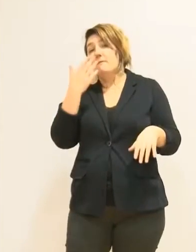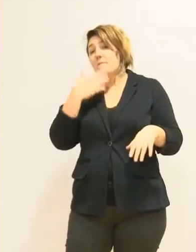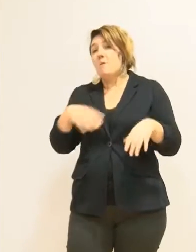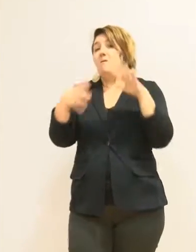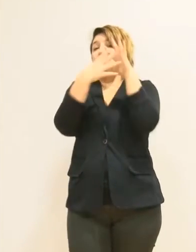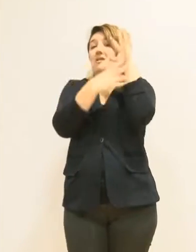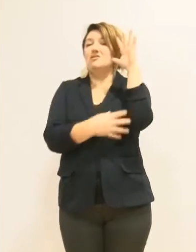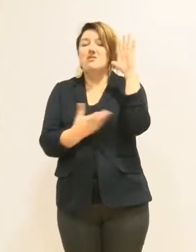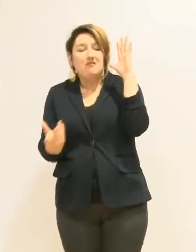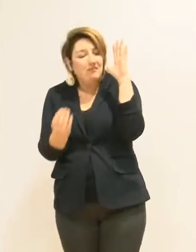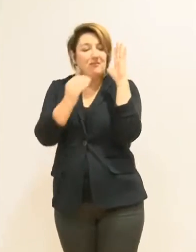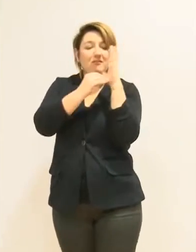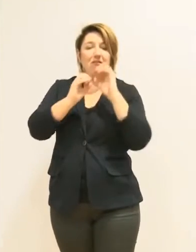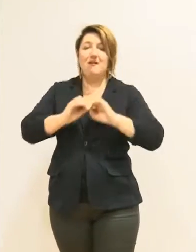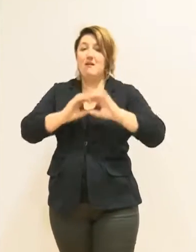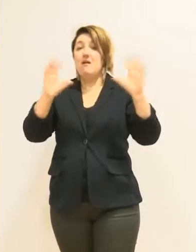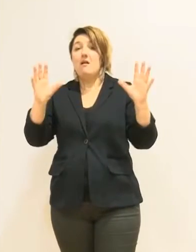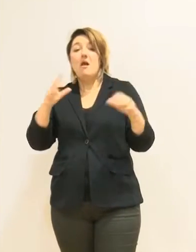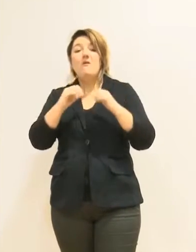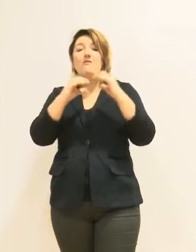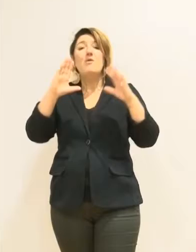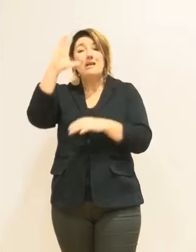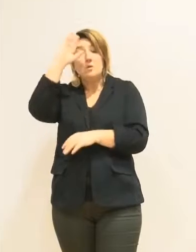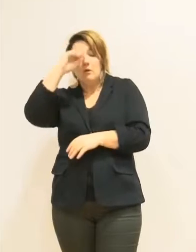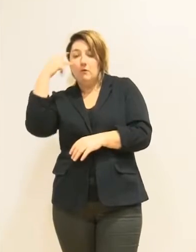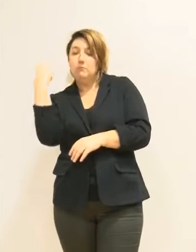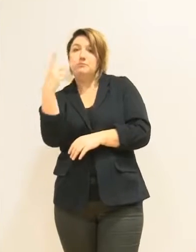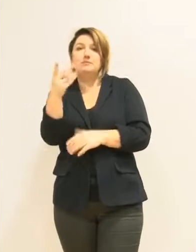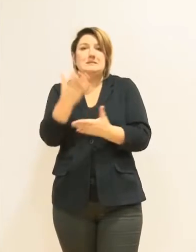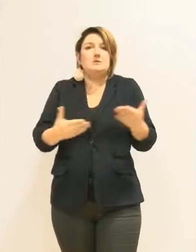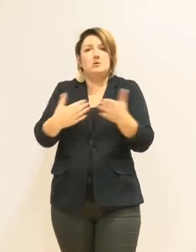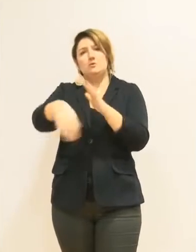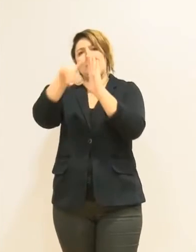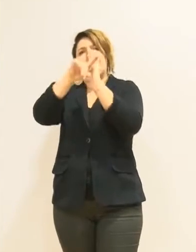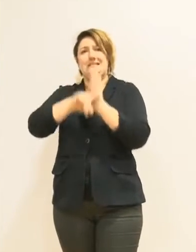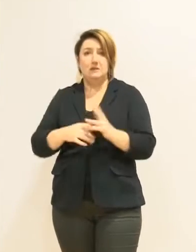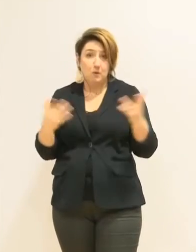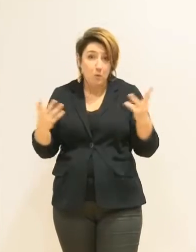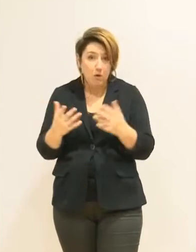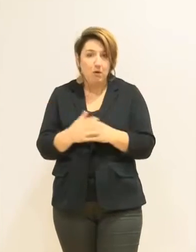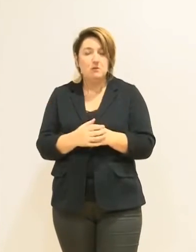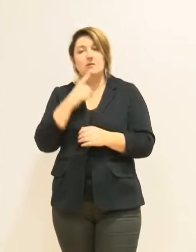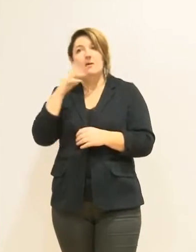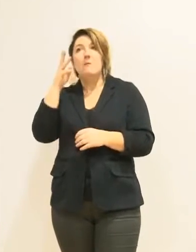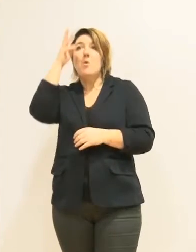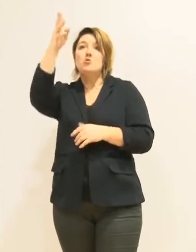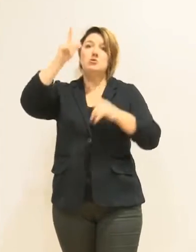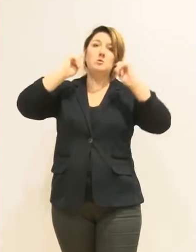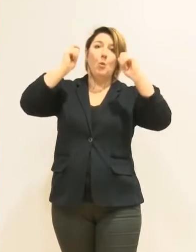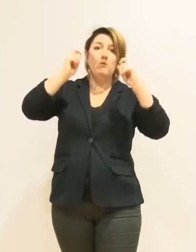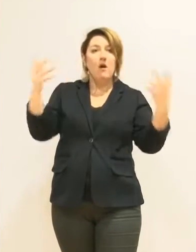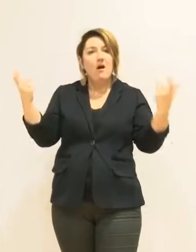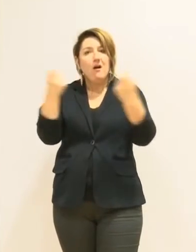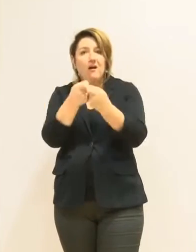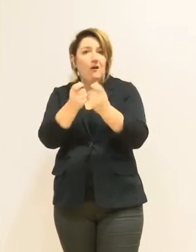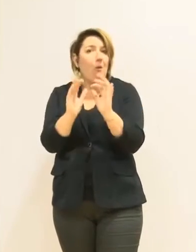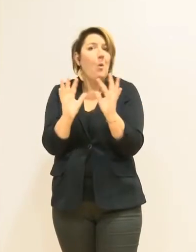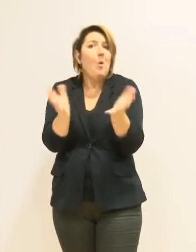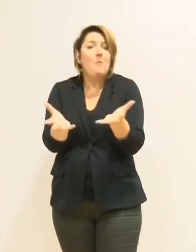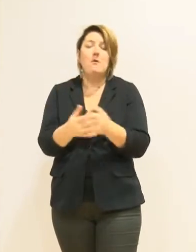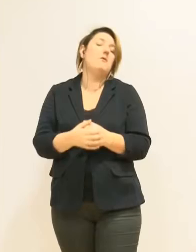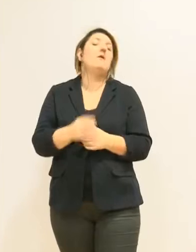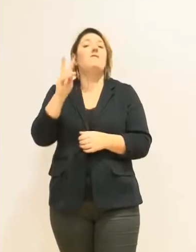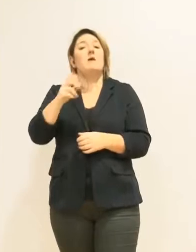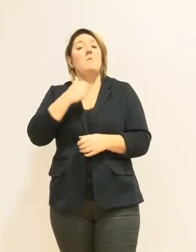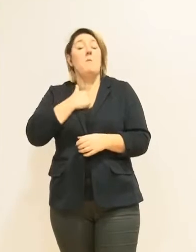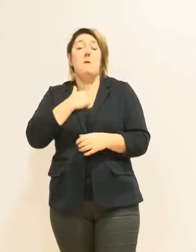les attendus incontournables du foyer étudiant dans le projet couvent des Minimes. Personnellement, j'assume totalement le fait